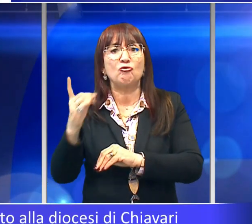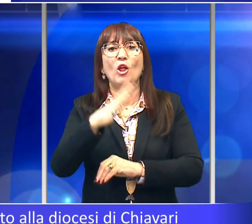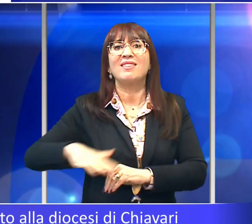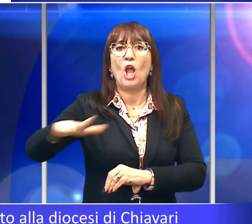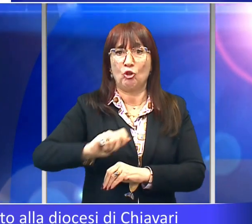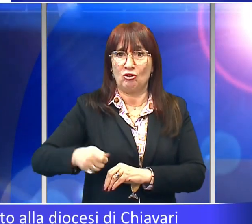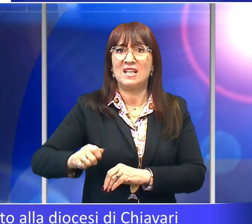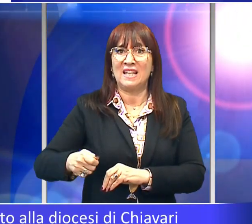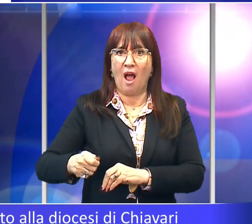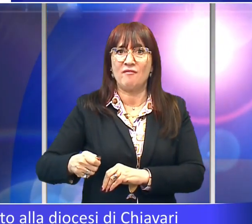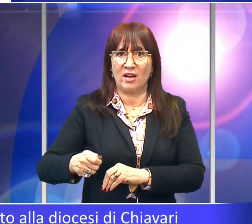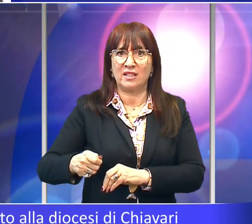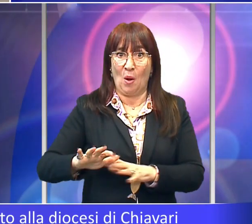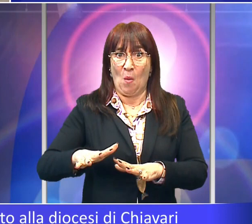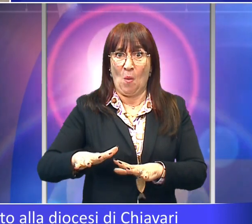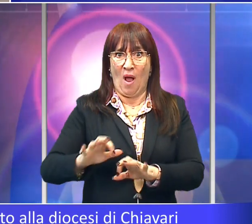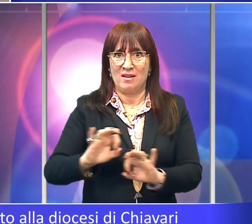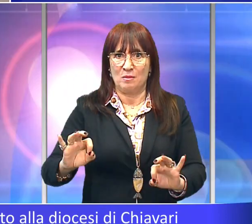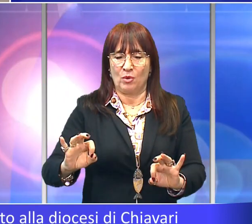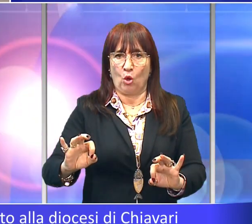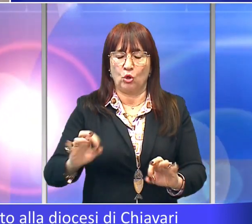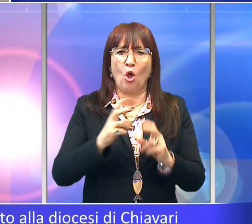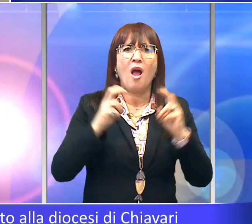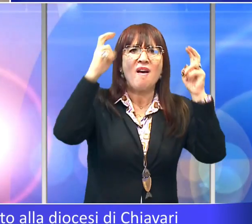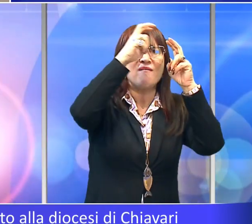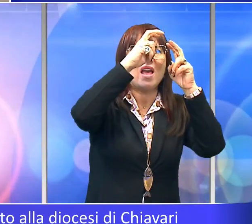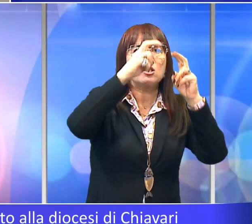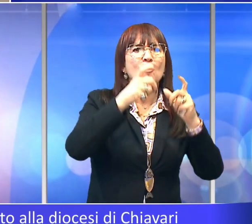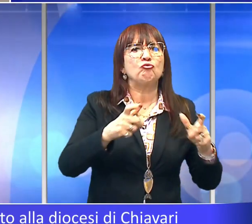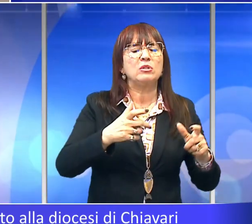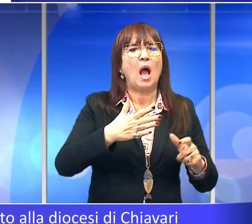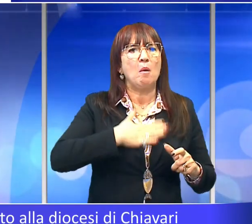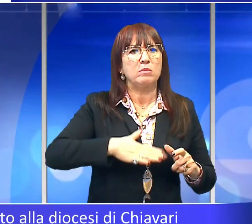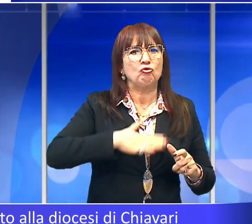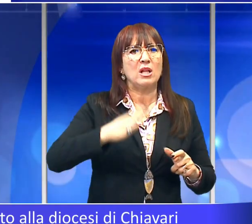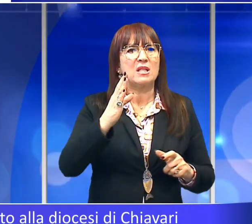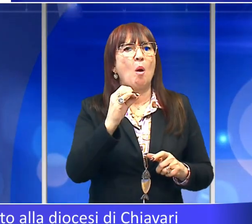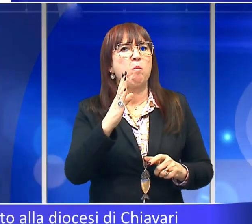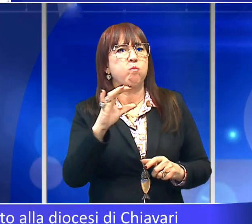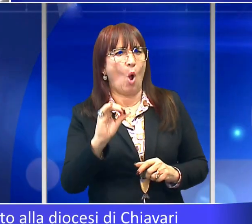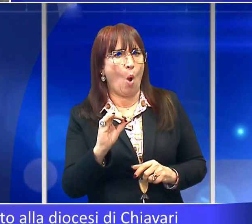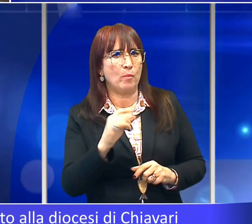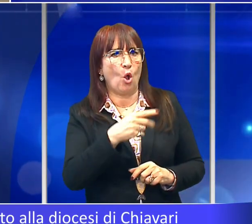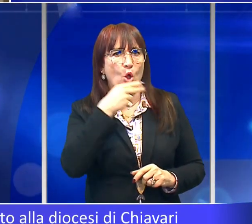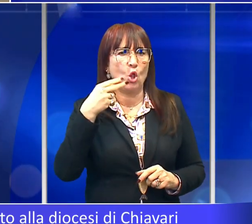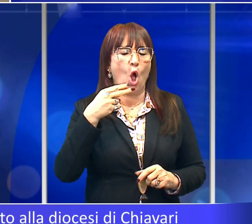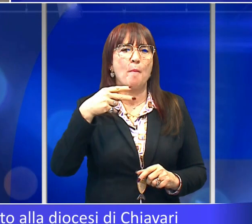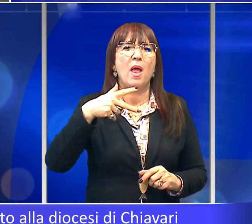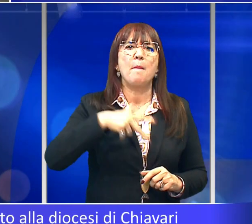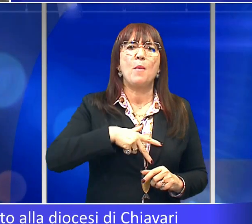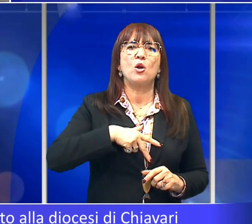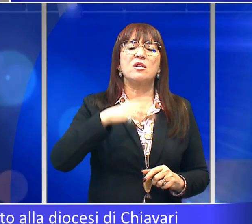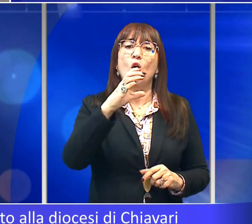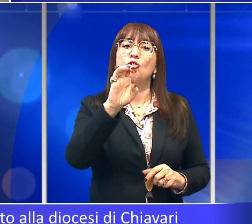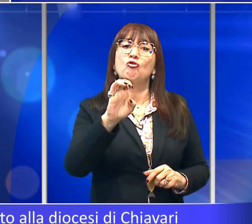più concreto. Il vescovo di Piacenza Bobbio, Monsignor Adriano